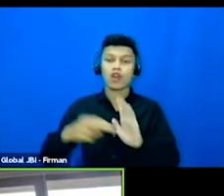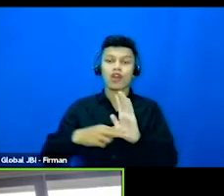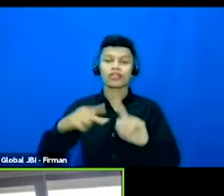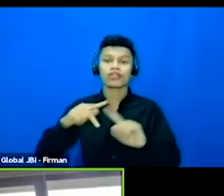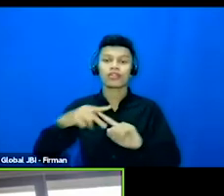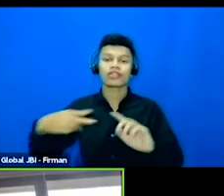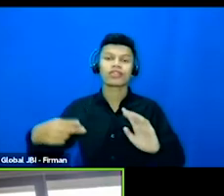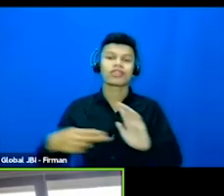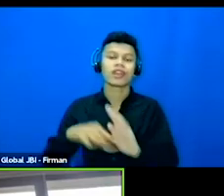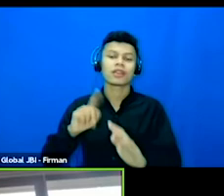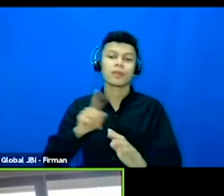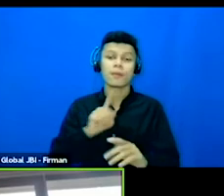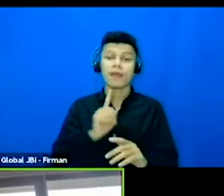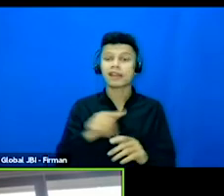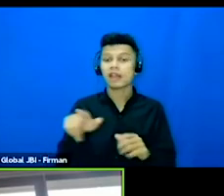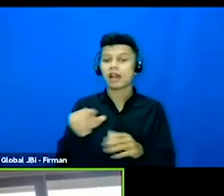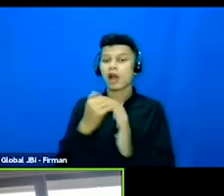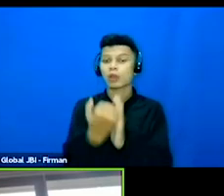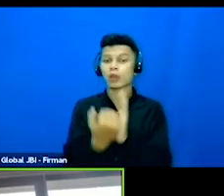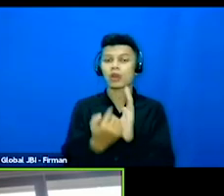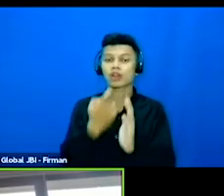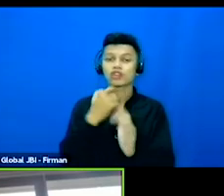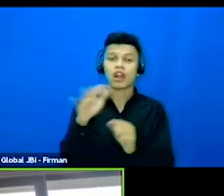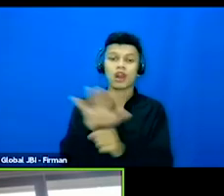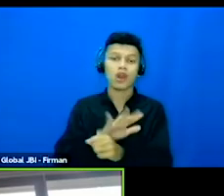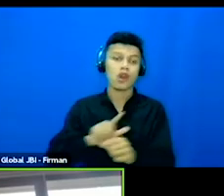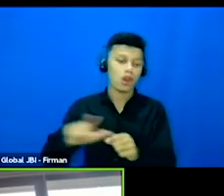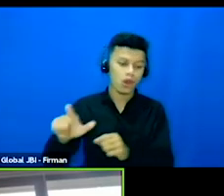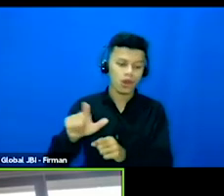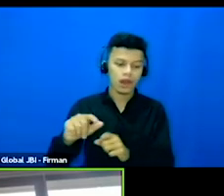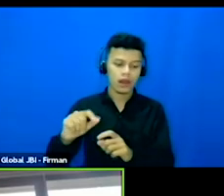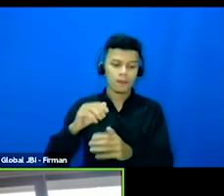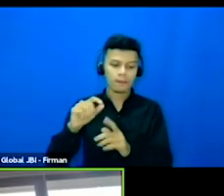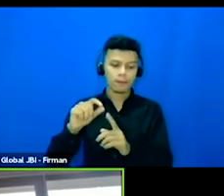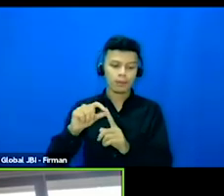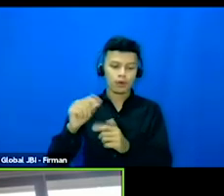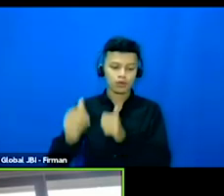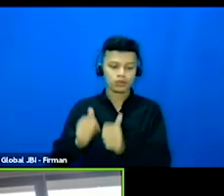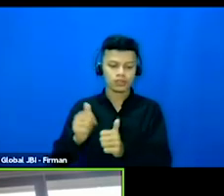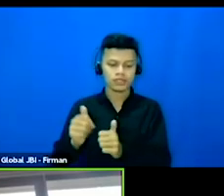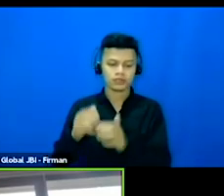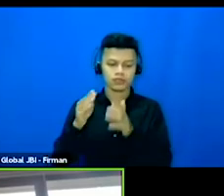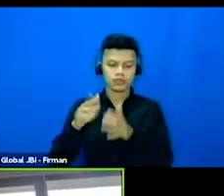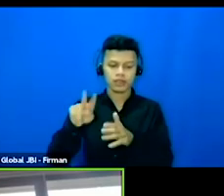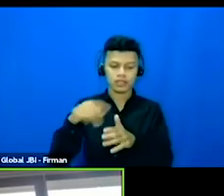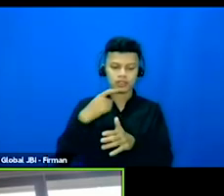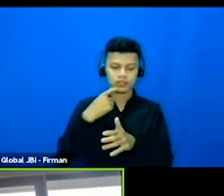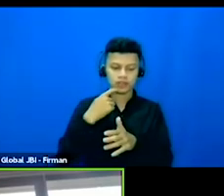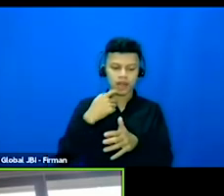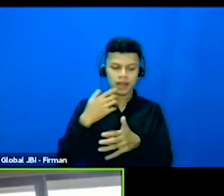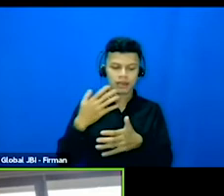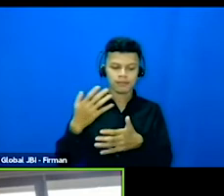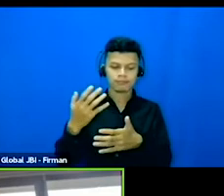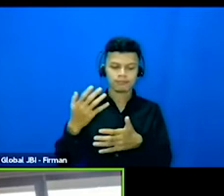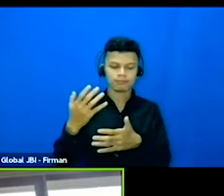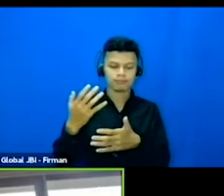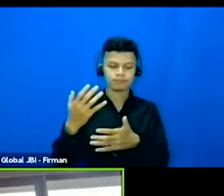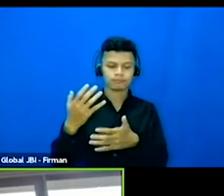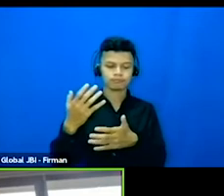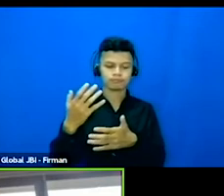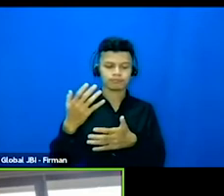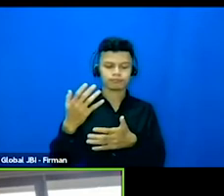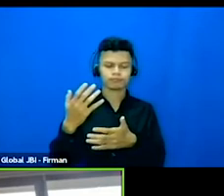dengan lokal produksi ke untuk 40% khusus untuk elektronik dan juga bagaimana wis manajemen daripada setiap